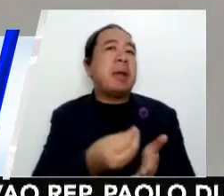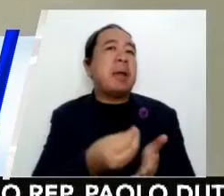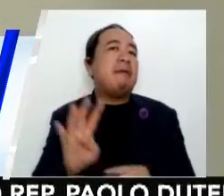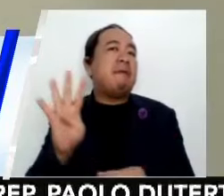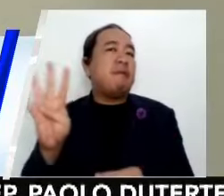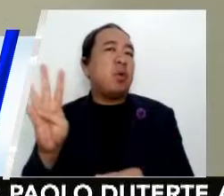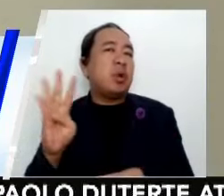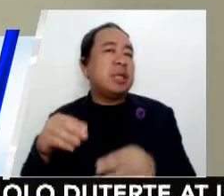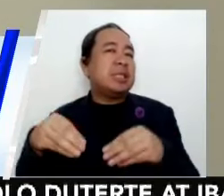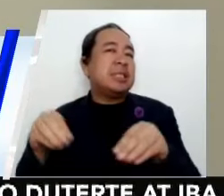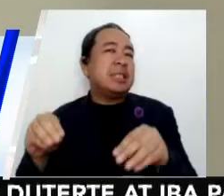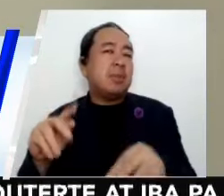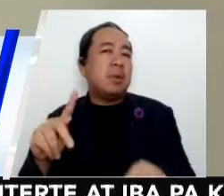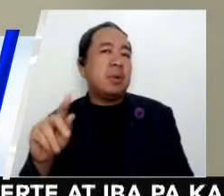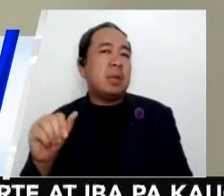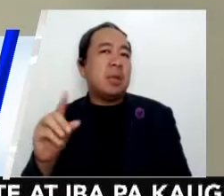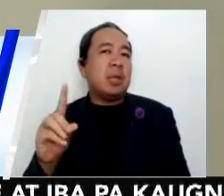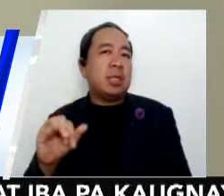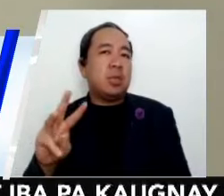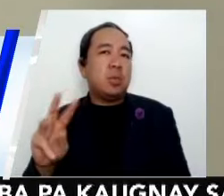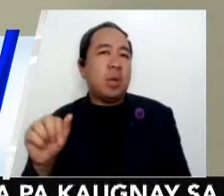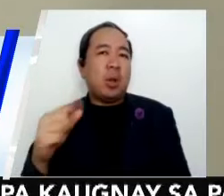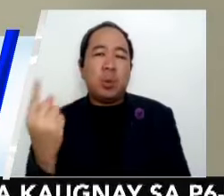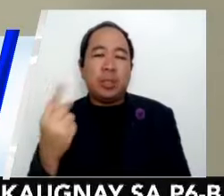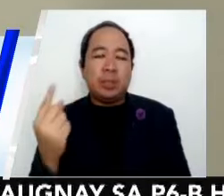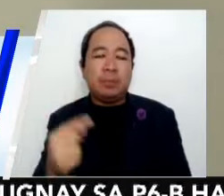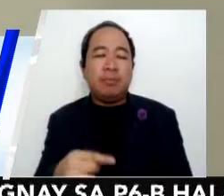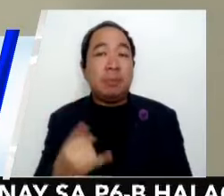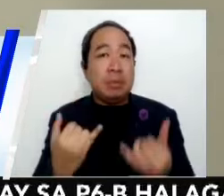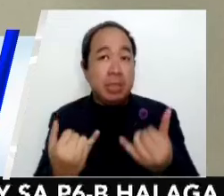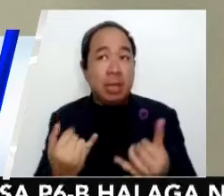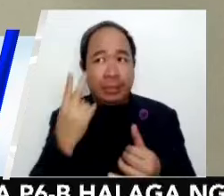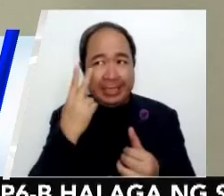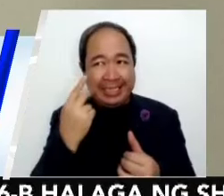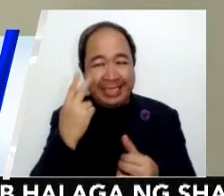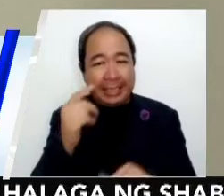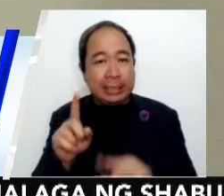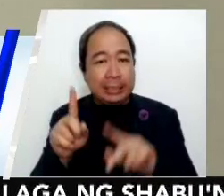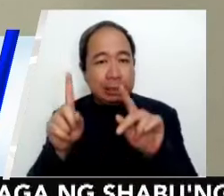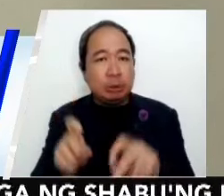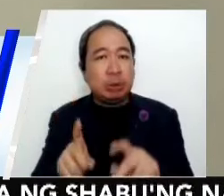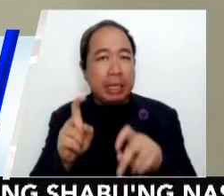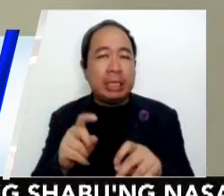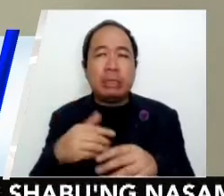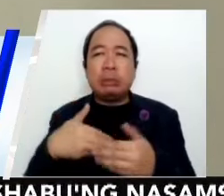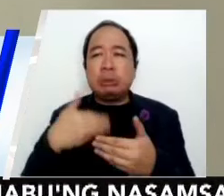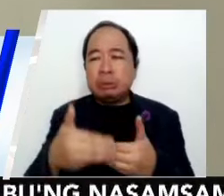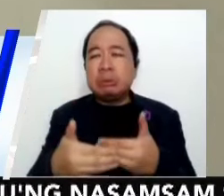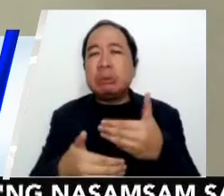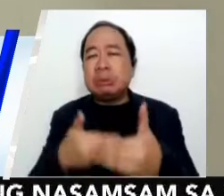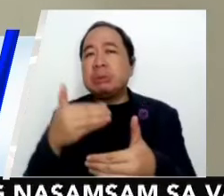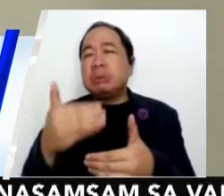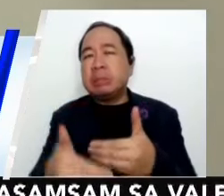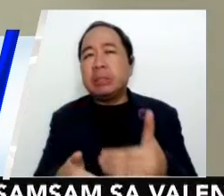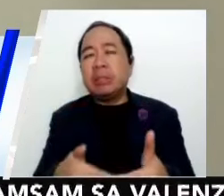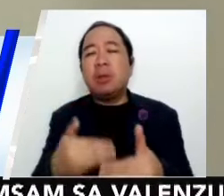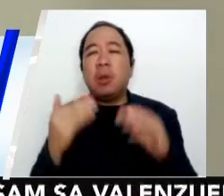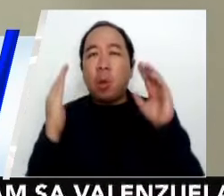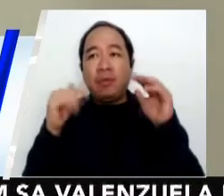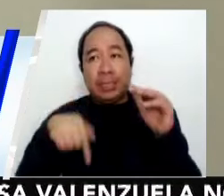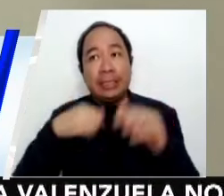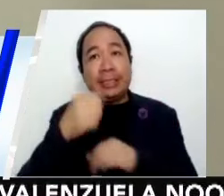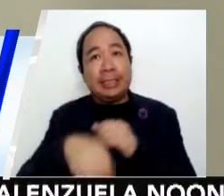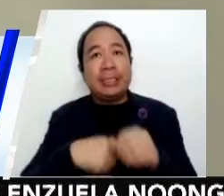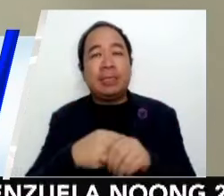making these trials na dahan-dahan and eventually, hopefully within the year, mas malaking area na